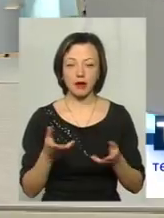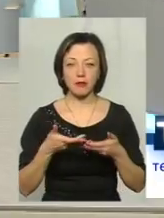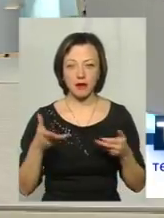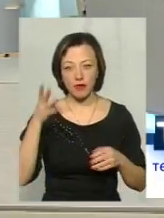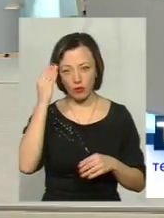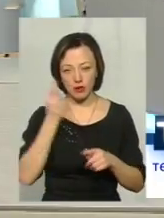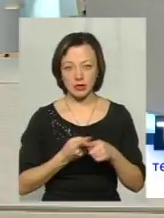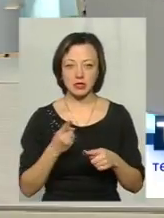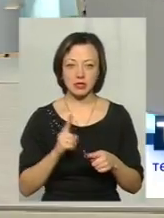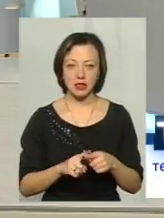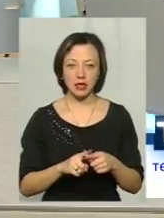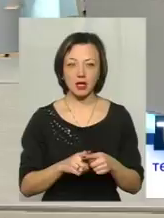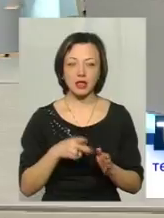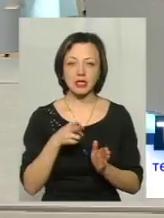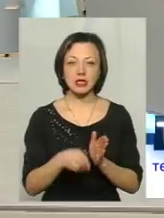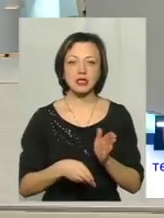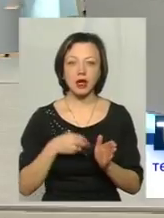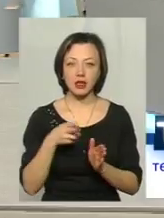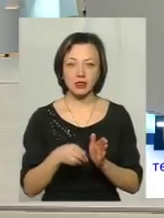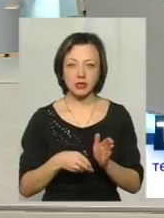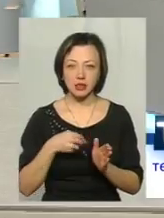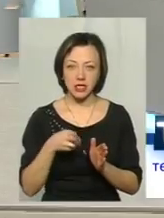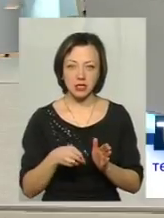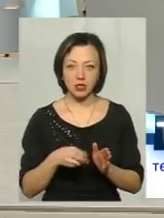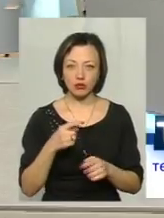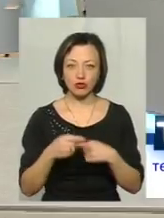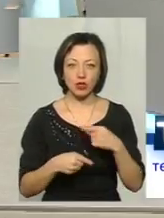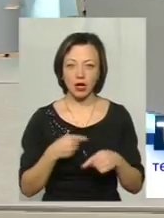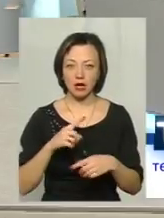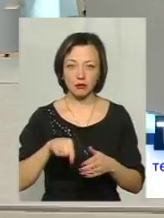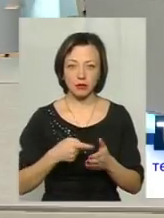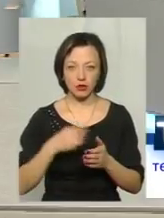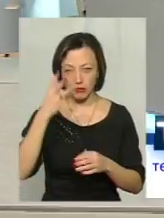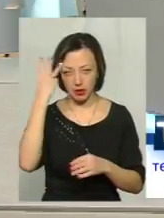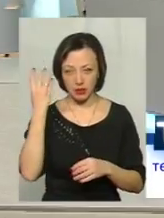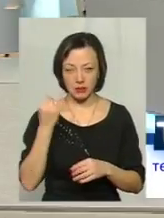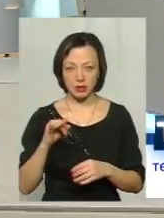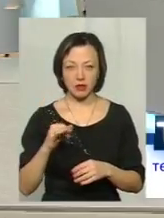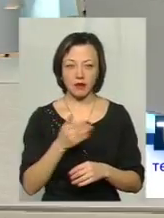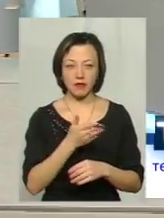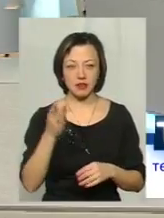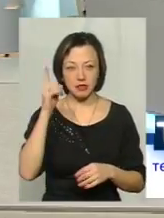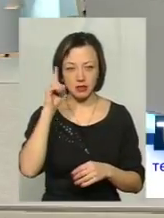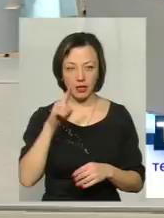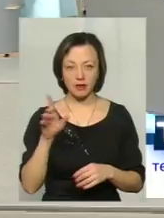врахували цю, це залізниця, яка проходить через місто Хмельницький. Везуть, ви знаєте,